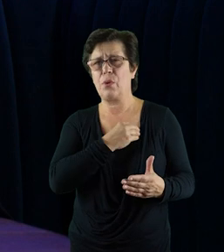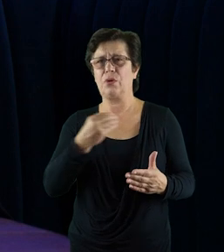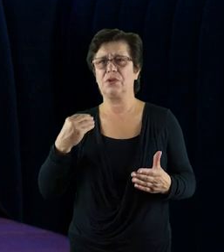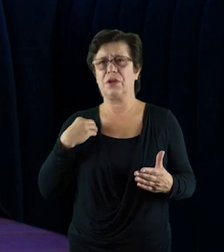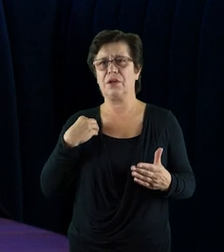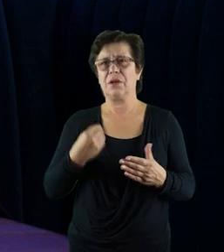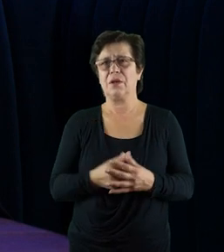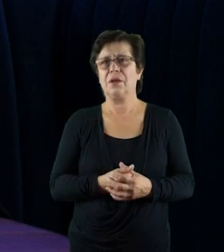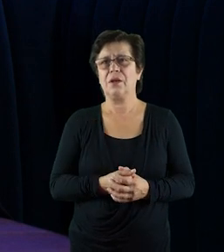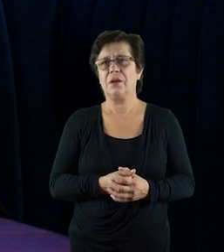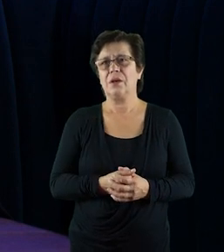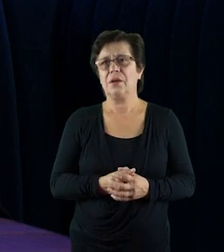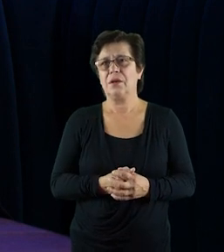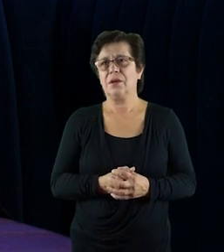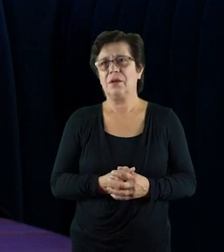z wielkiej litery.